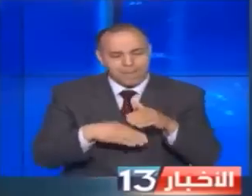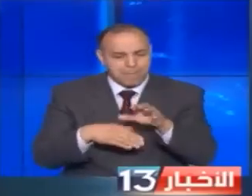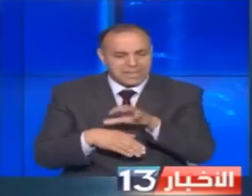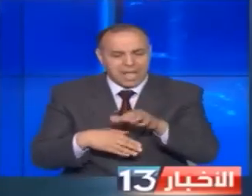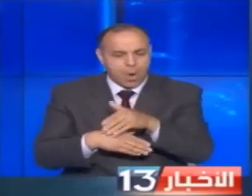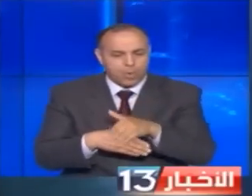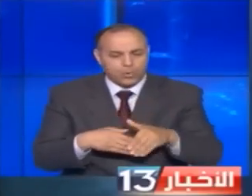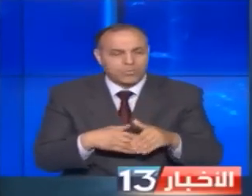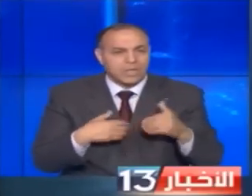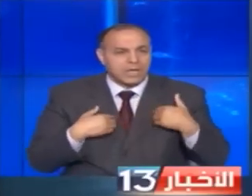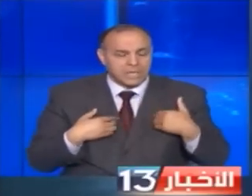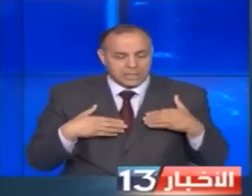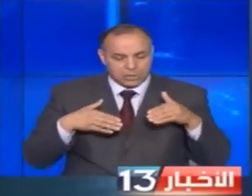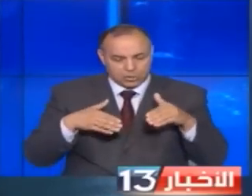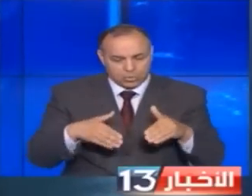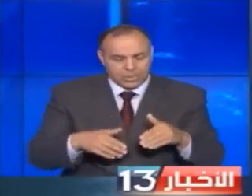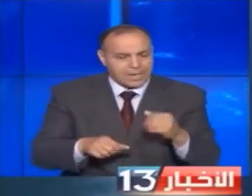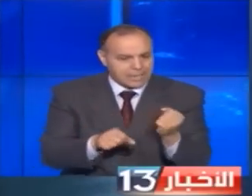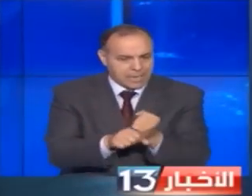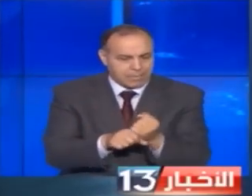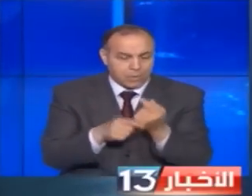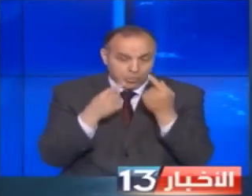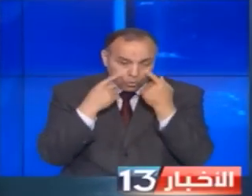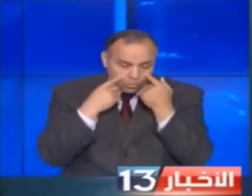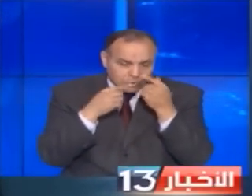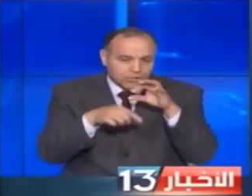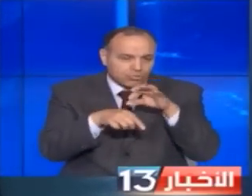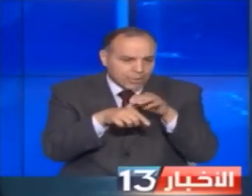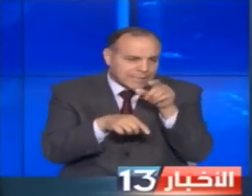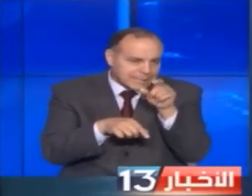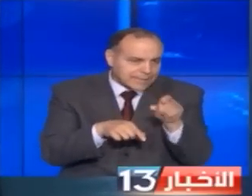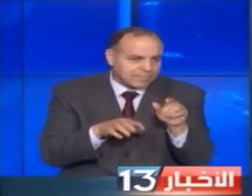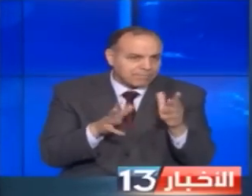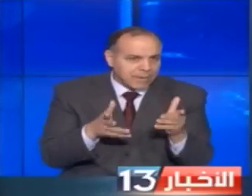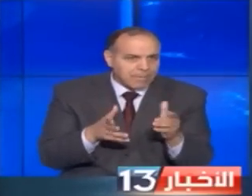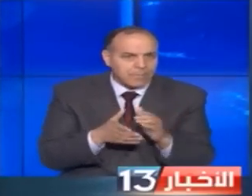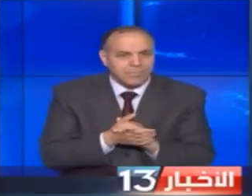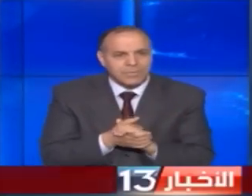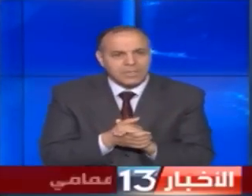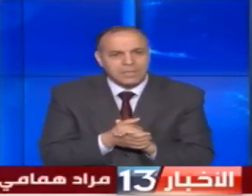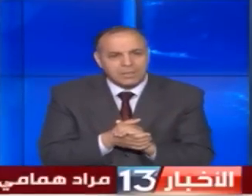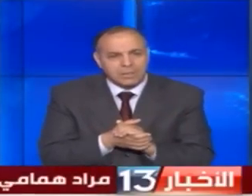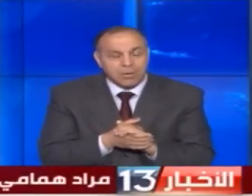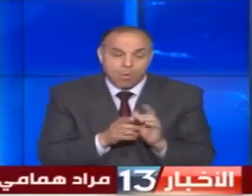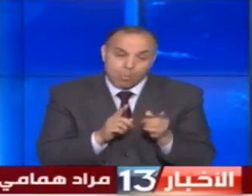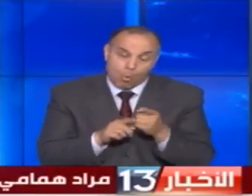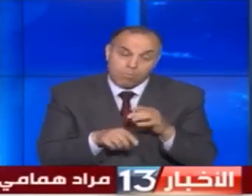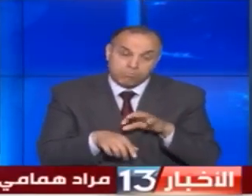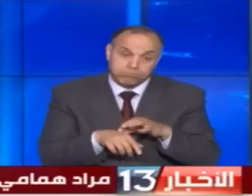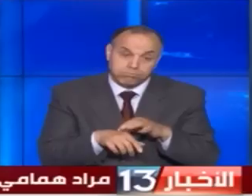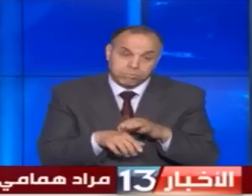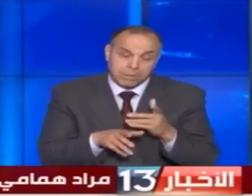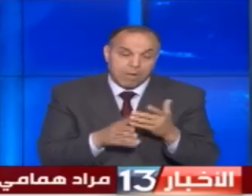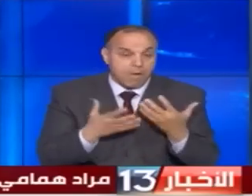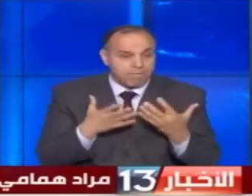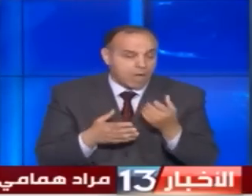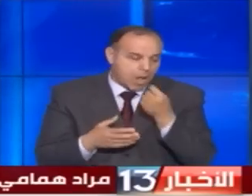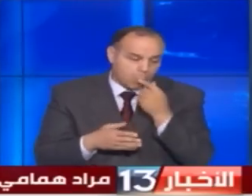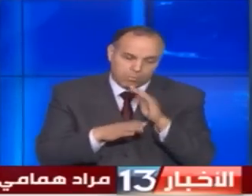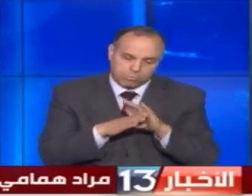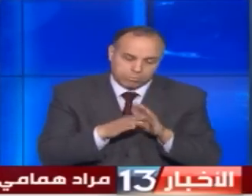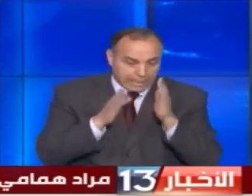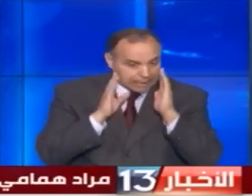جدا ان احنا الجولان او مباشره وشوفوا حالات اللي هي مرحله هامه جدا تستحق العنايه